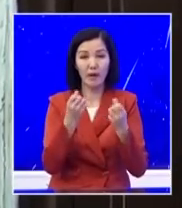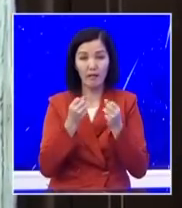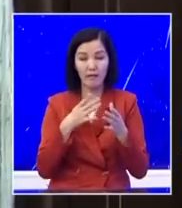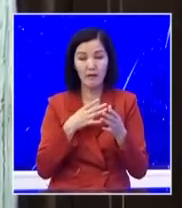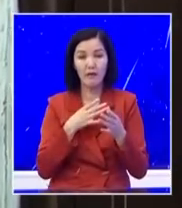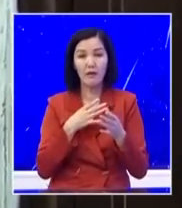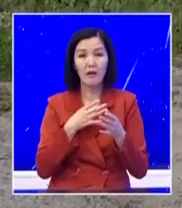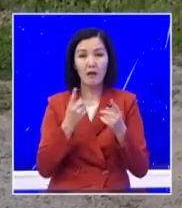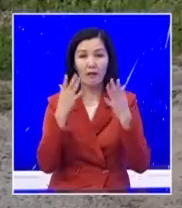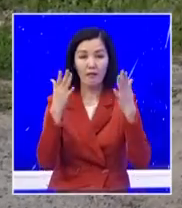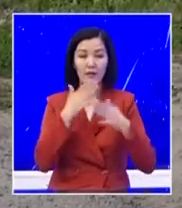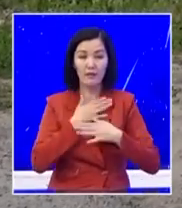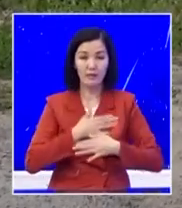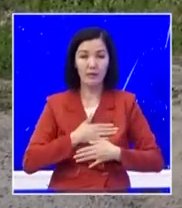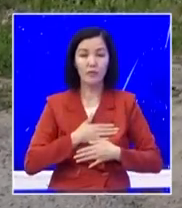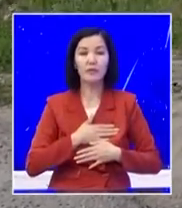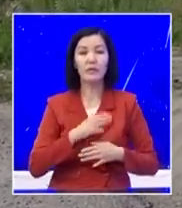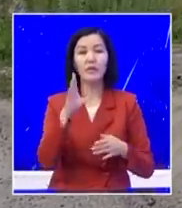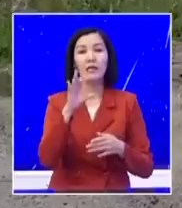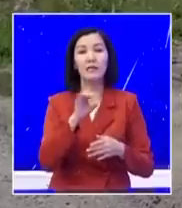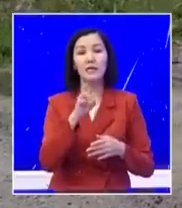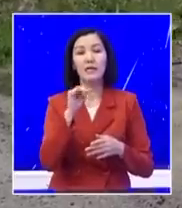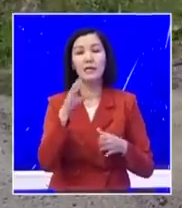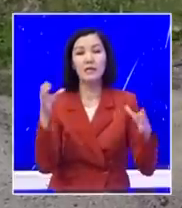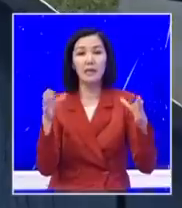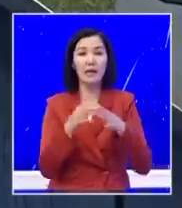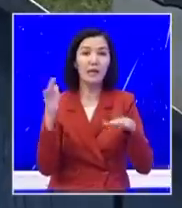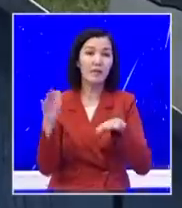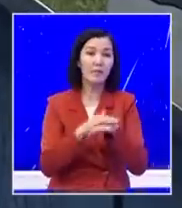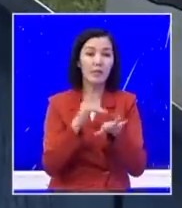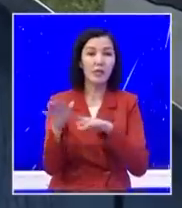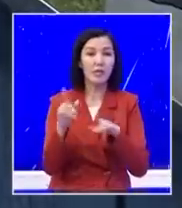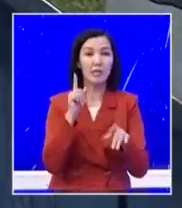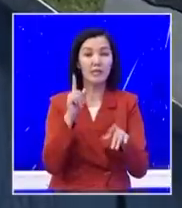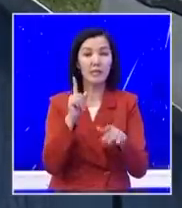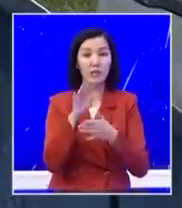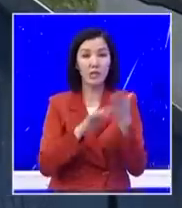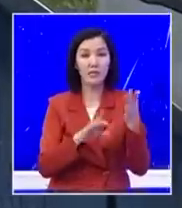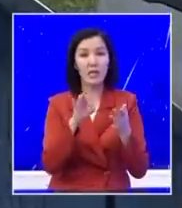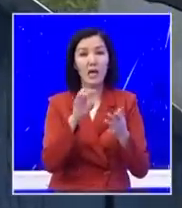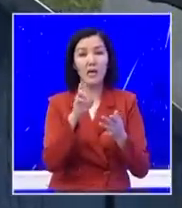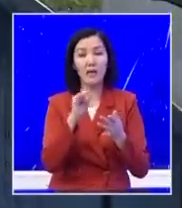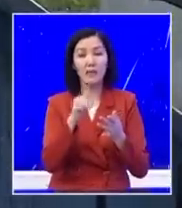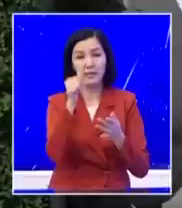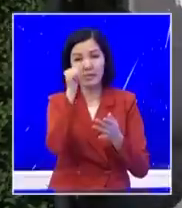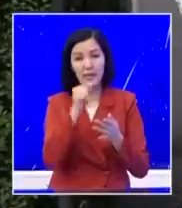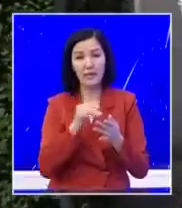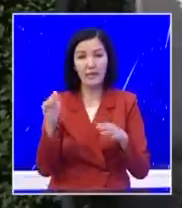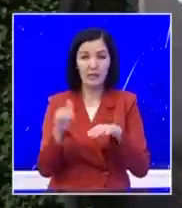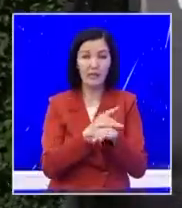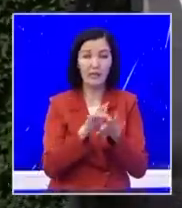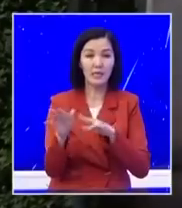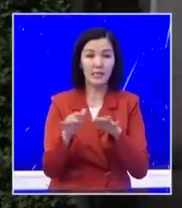Алла риза болсын. Серіктестік қызметкерлері бұл қайырымдылық шарасымен шектеліп қалмайды. Рамазан айынан кейінде игістері жалғастырмақ